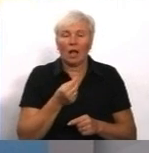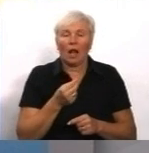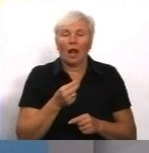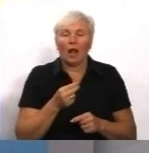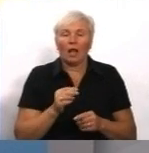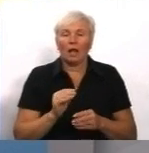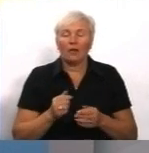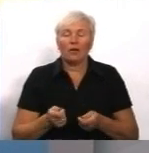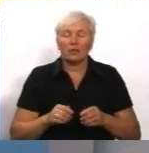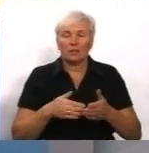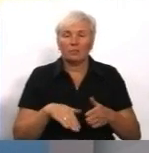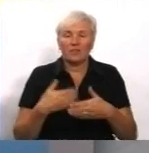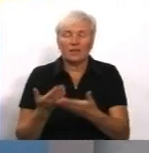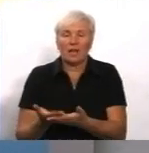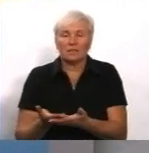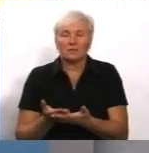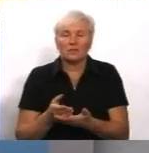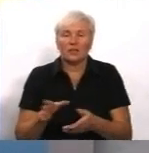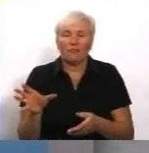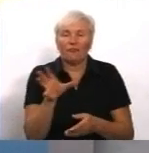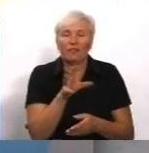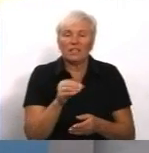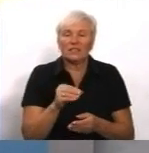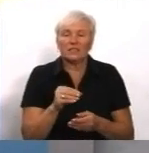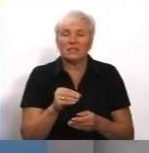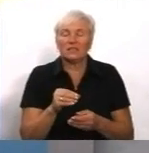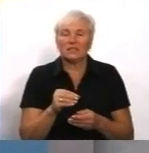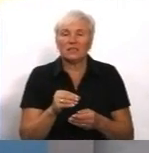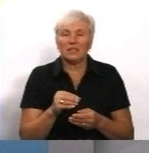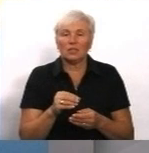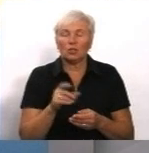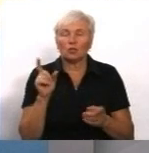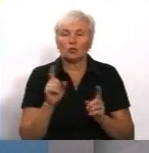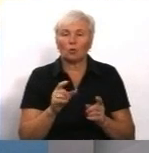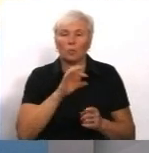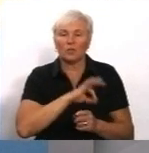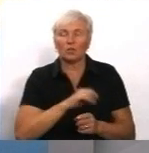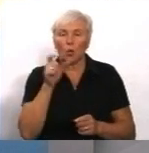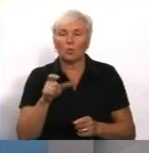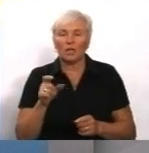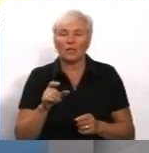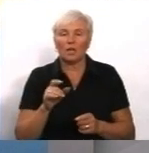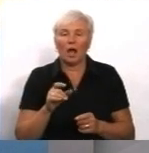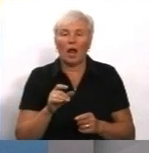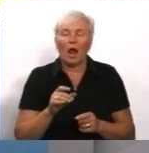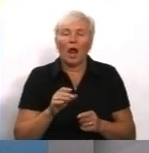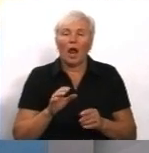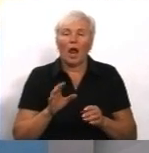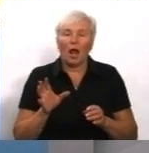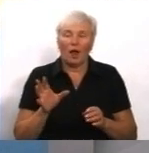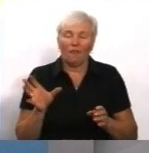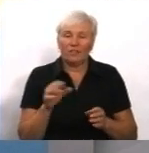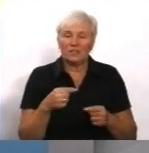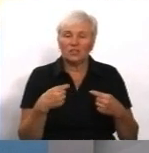харчування віднесені майже всі сьогодні, що споживають людину, в тому числі вода і всі інші продукт.